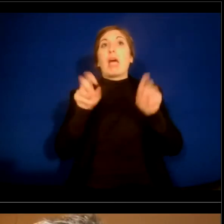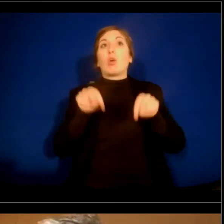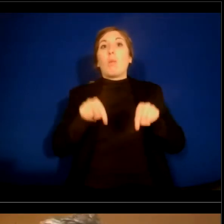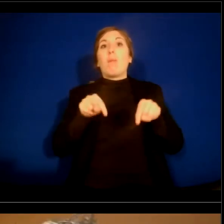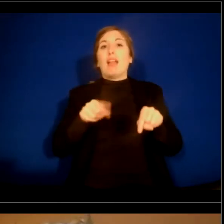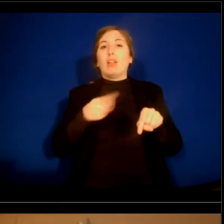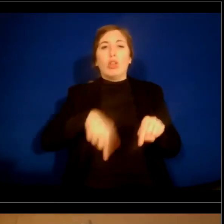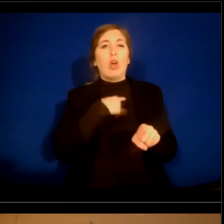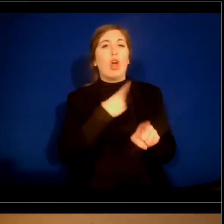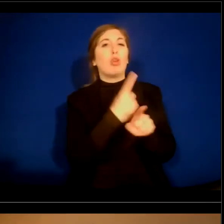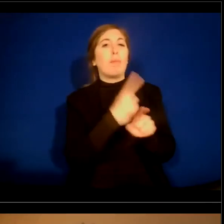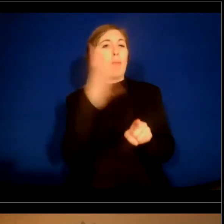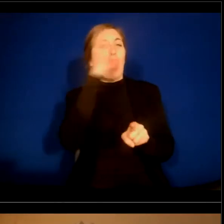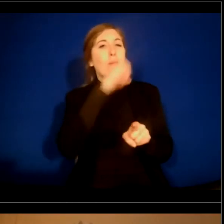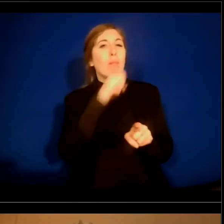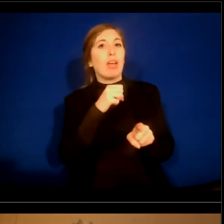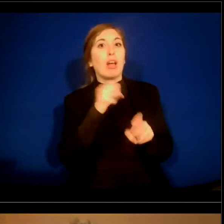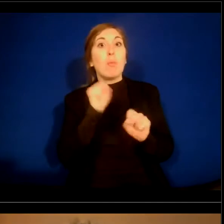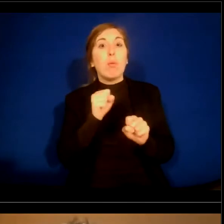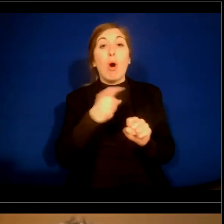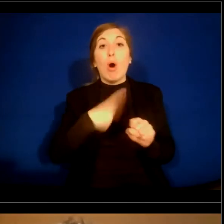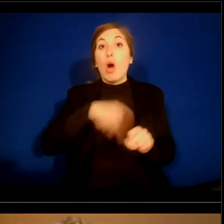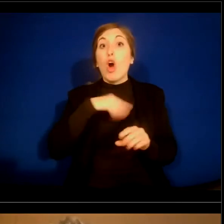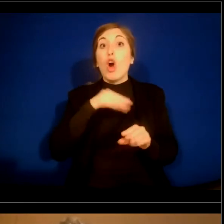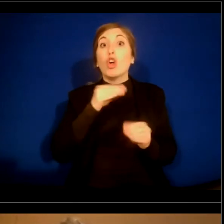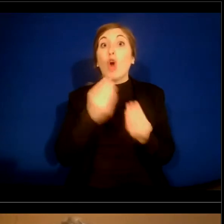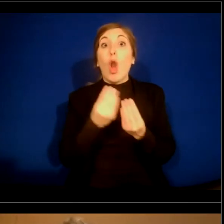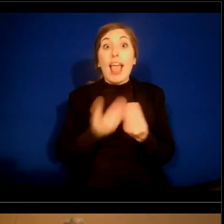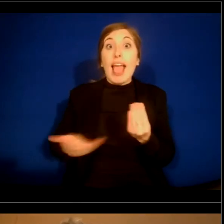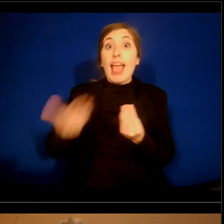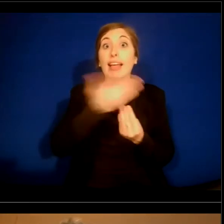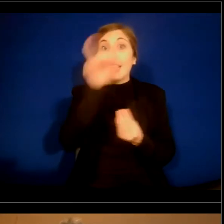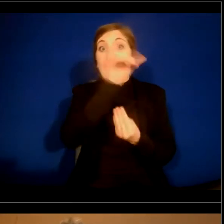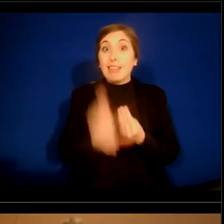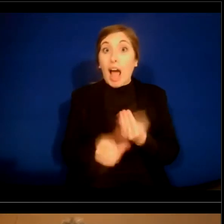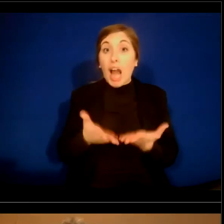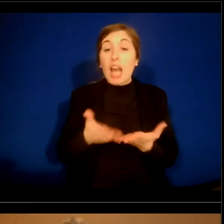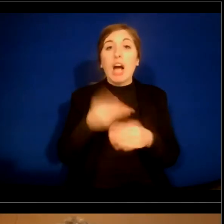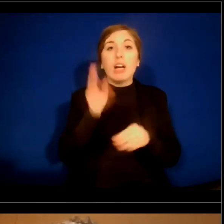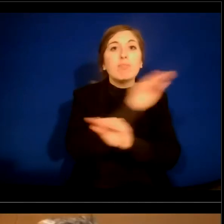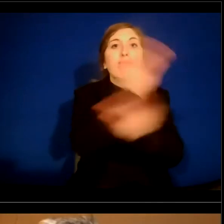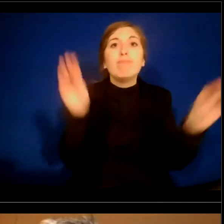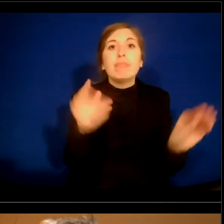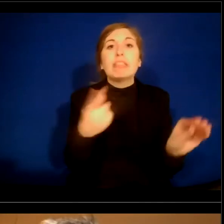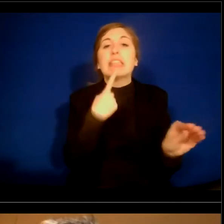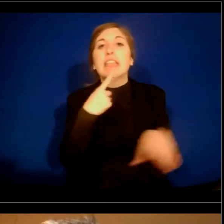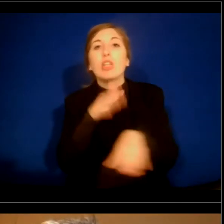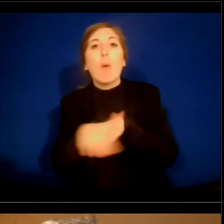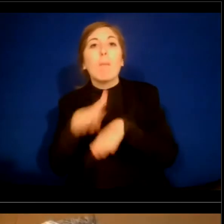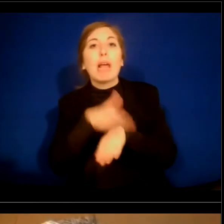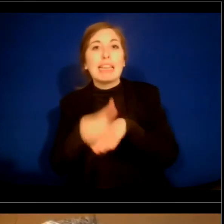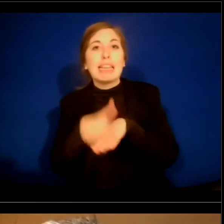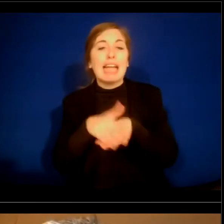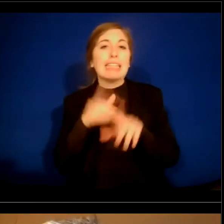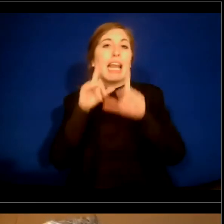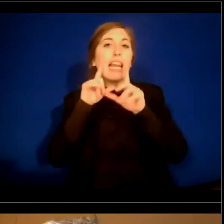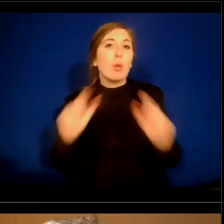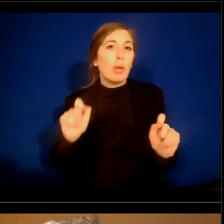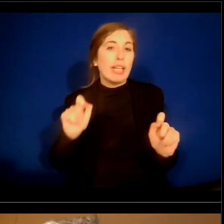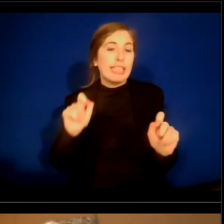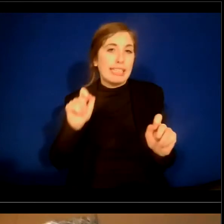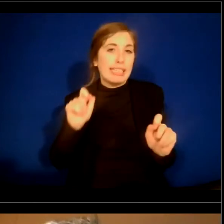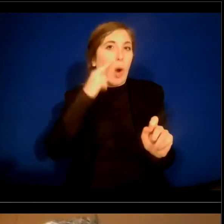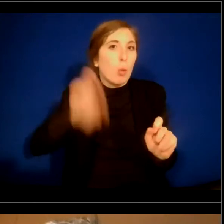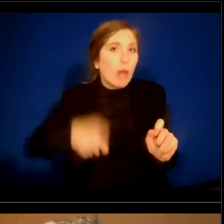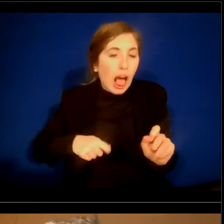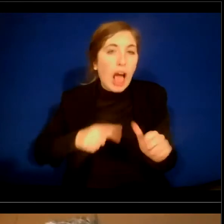per esempio, ai nostri colleghi se c'è qualcuno qui sul territorio che ha competenze in appunto linguistiche, in